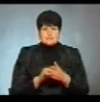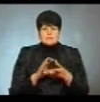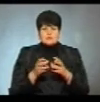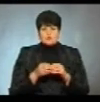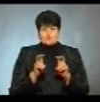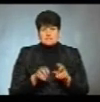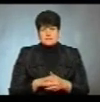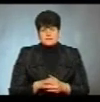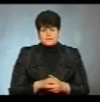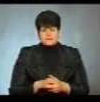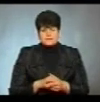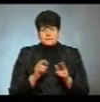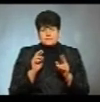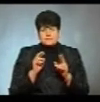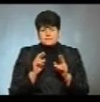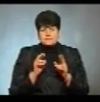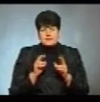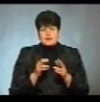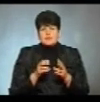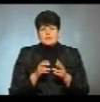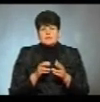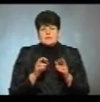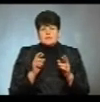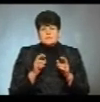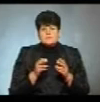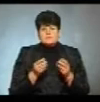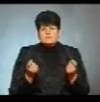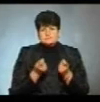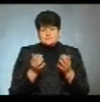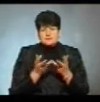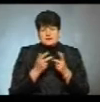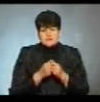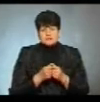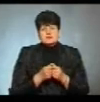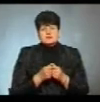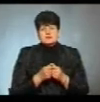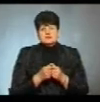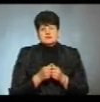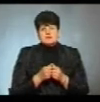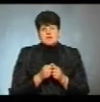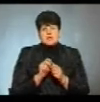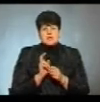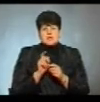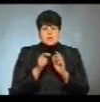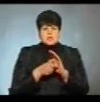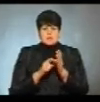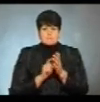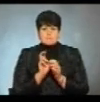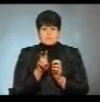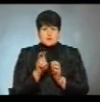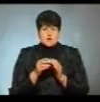підсумковому засіданні. Неналежна кількість кабін для голосування, було 25 випадків, коли, відповідно, до величини виборчої